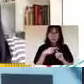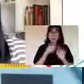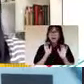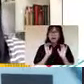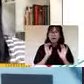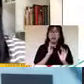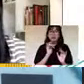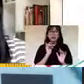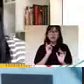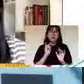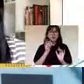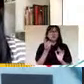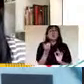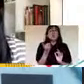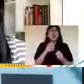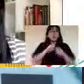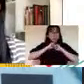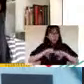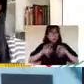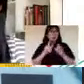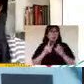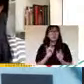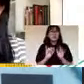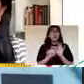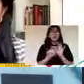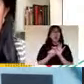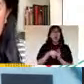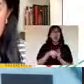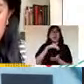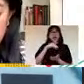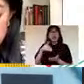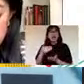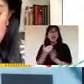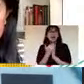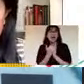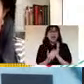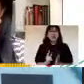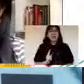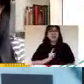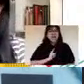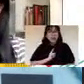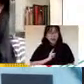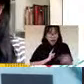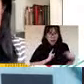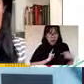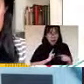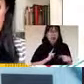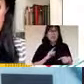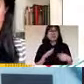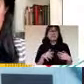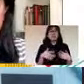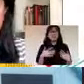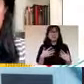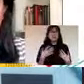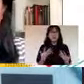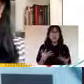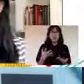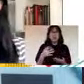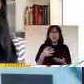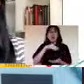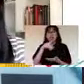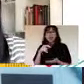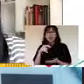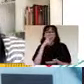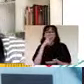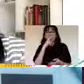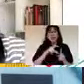1-2 orang, seperti misalnya data pribadi saya, data pribadi Pak Semi atau Mbak Devi, kemudian saya sekalian